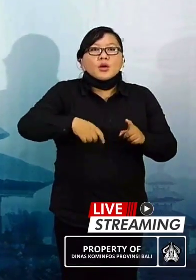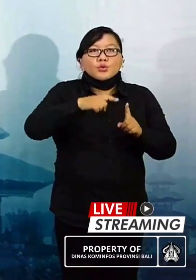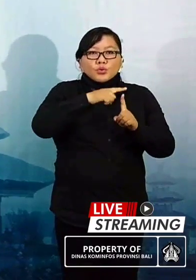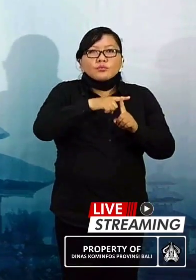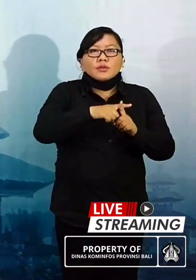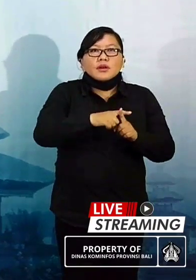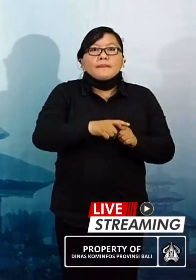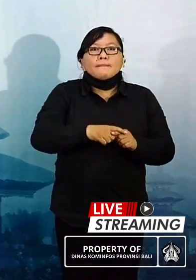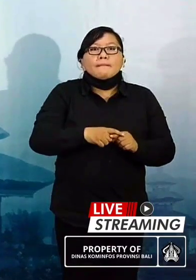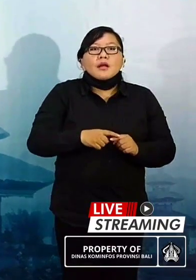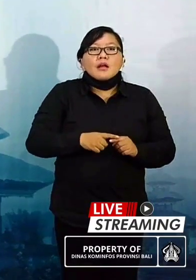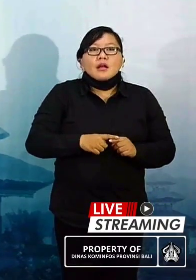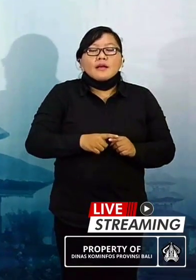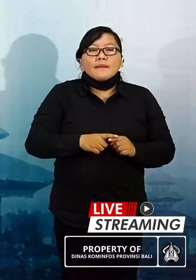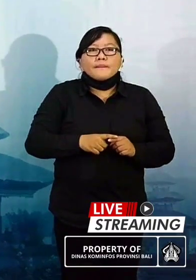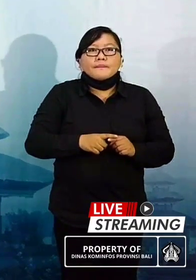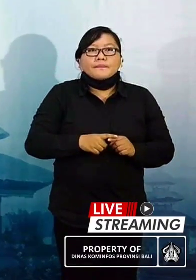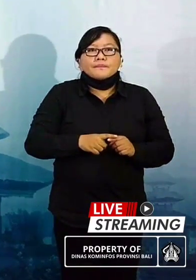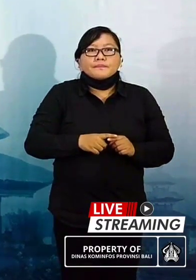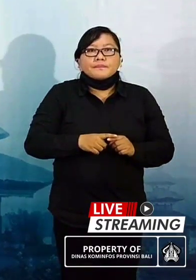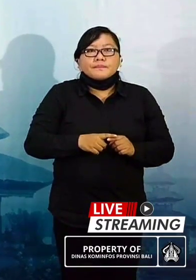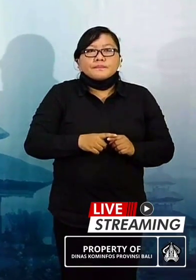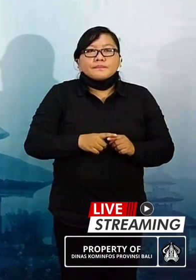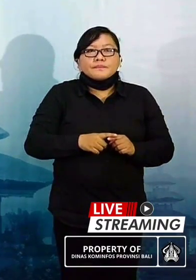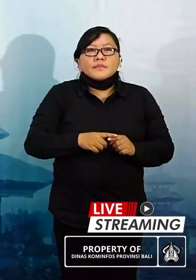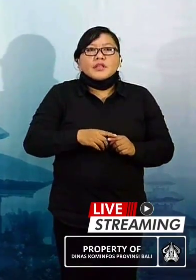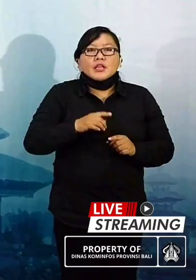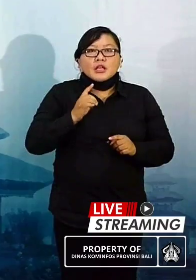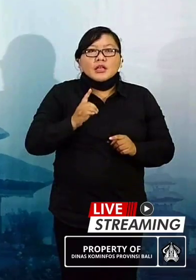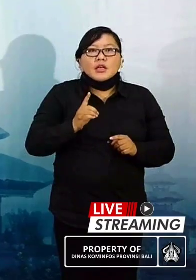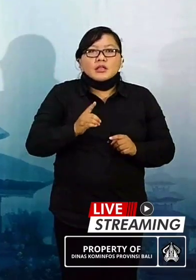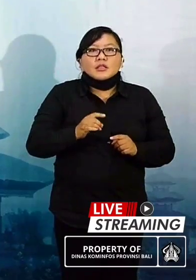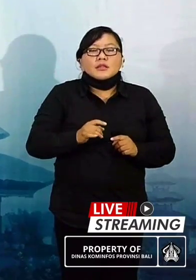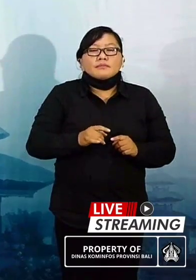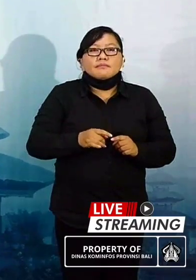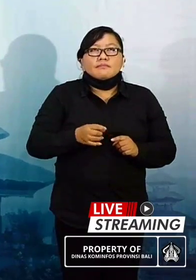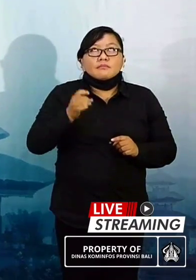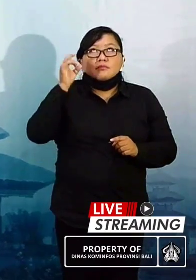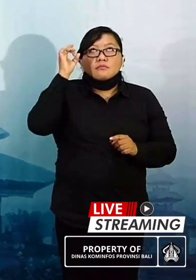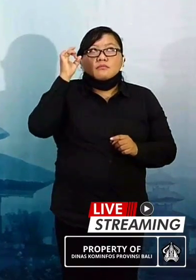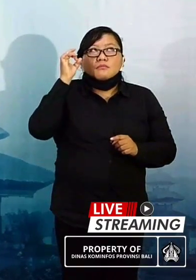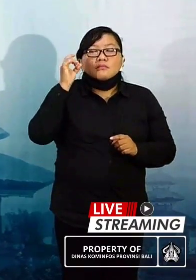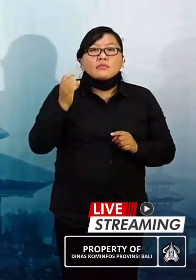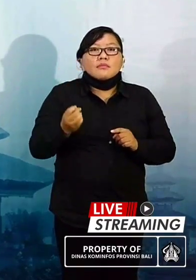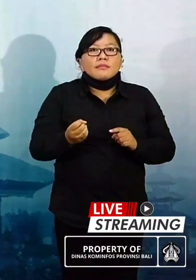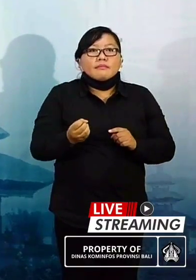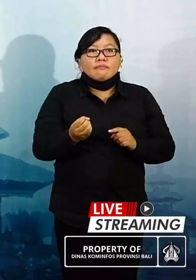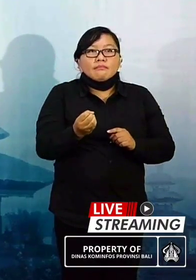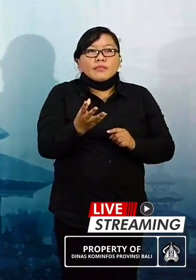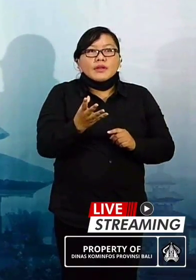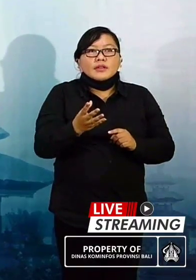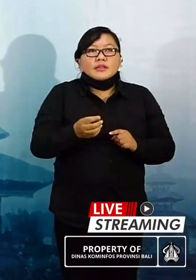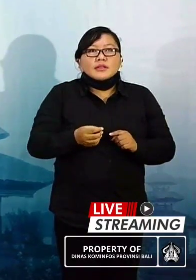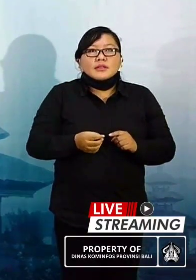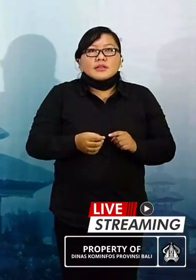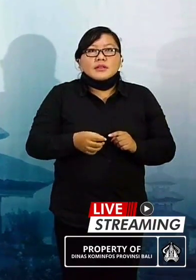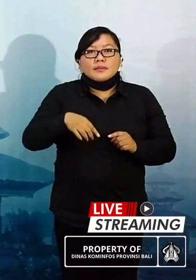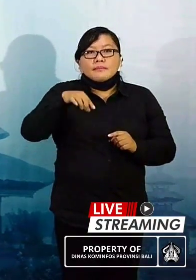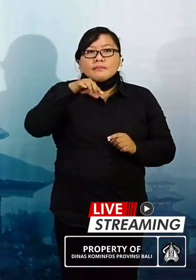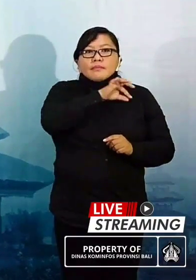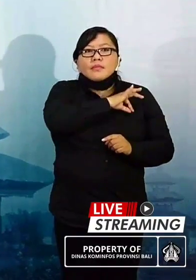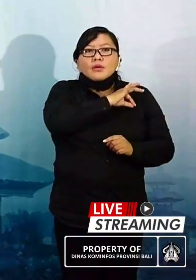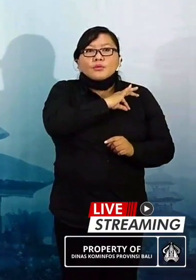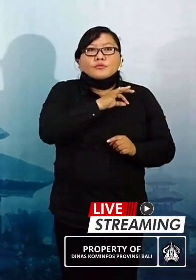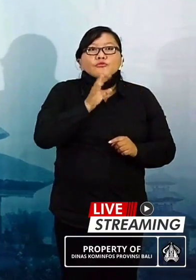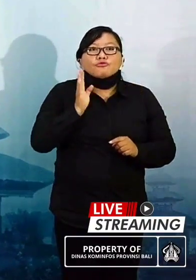isolasi jadi sudah kita antisipasi dan tadi siang ada gigi potong Gubernur selaku ketua Satgas